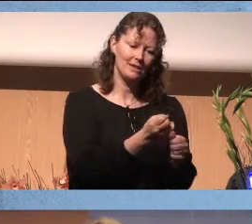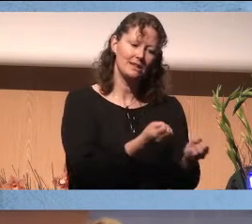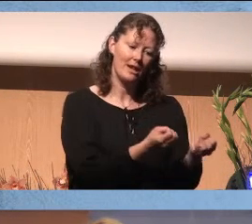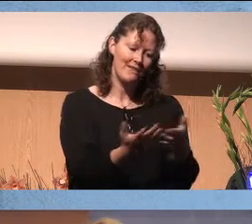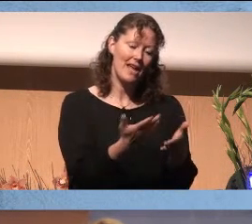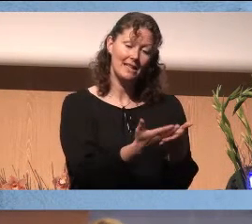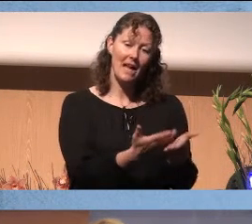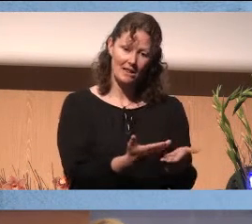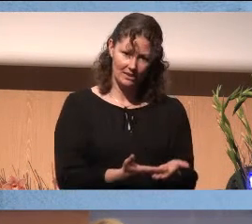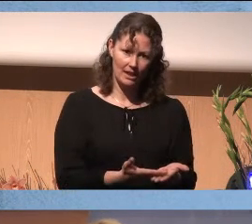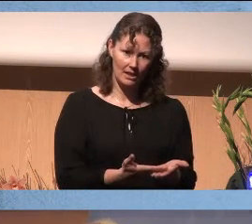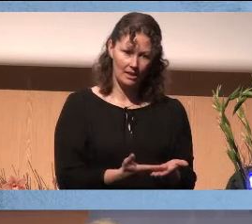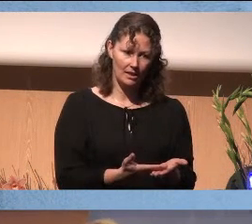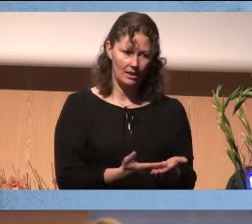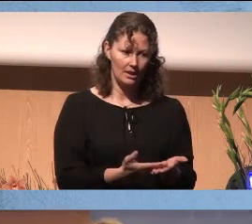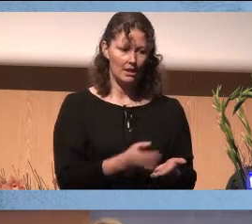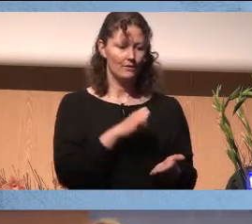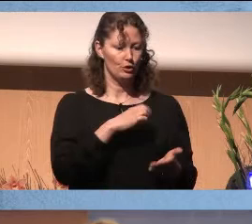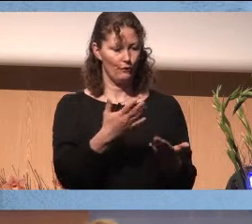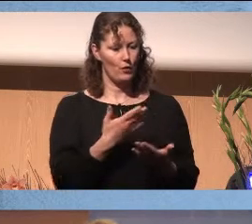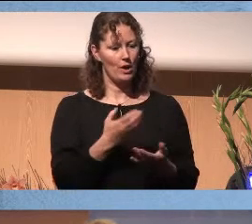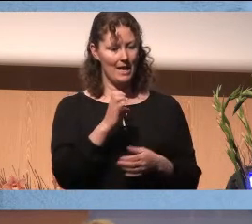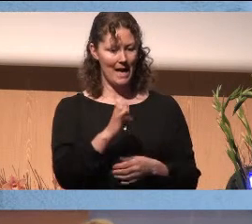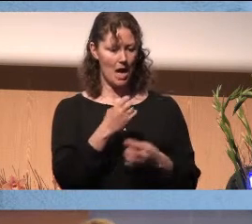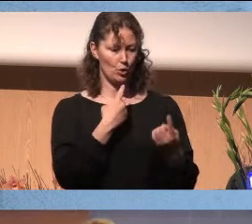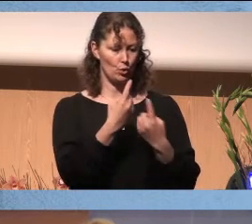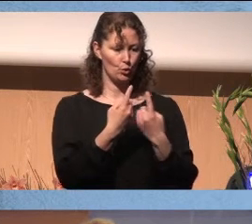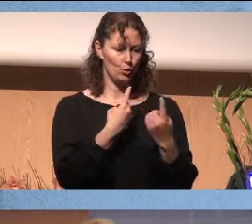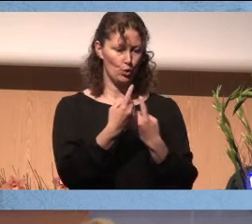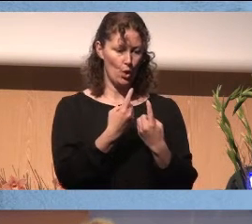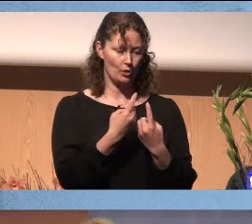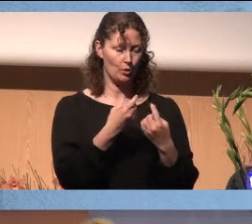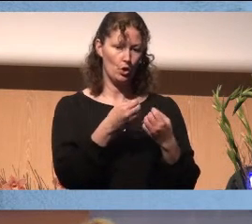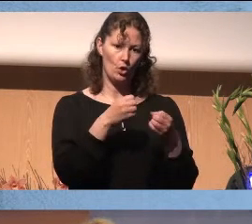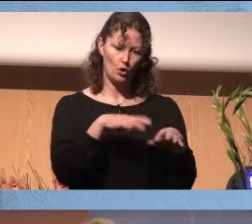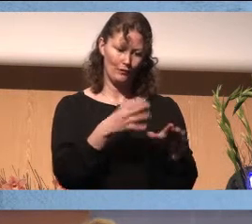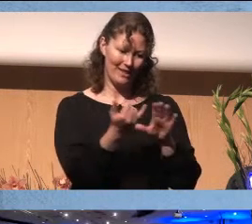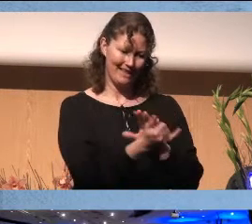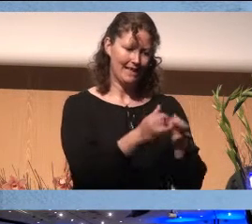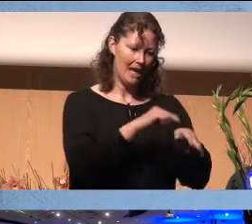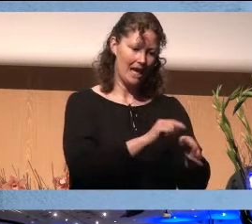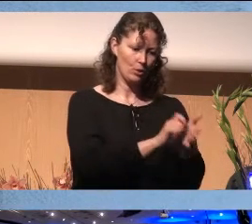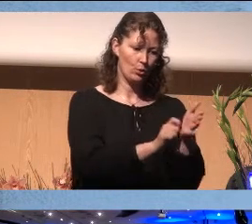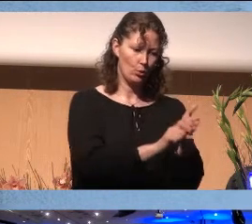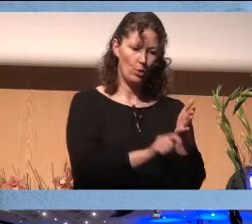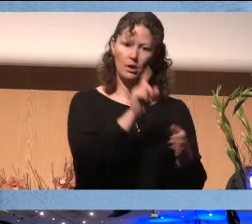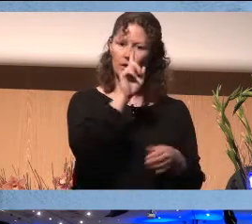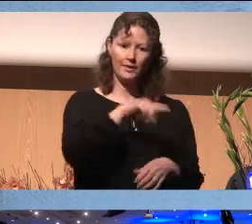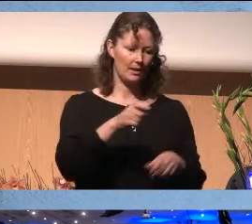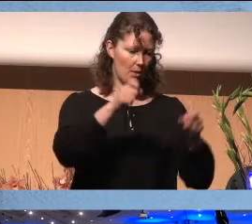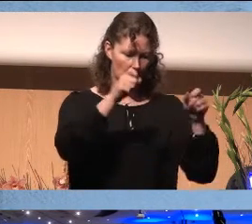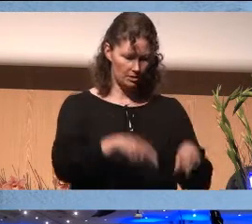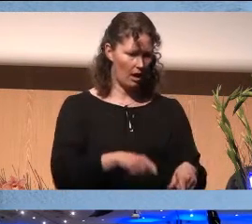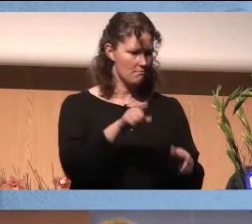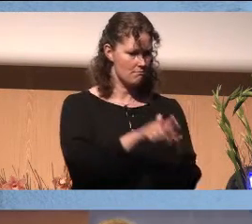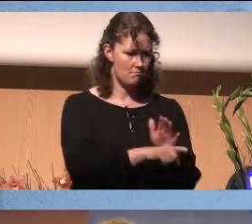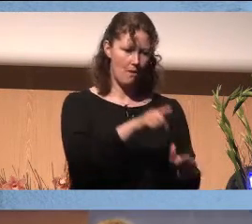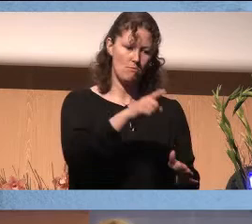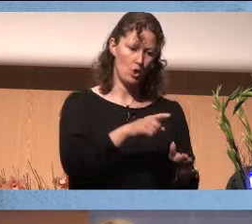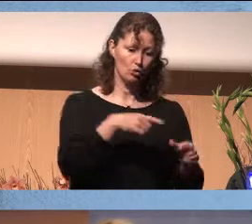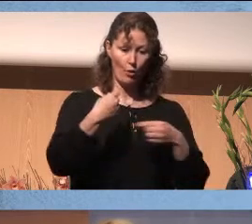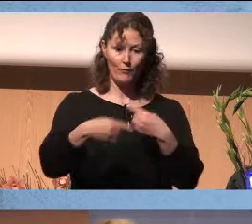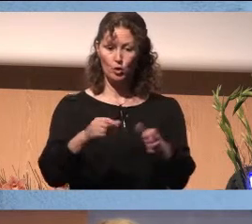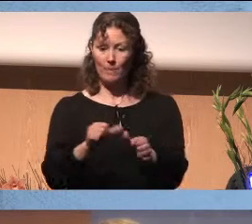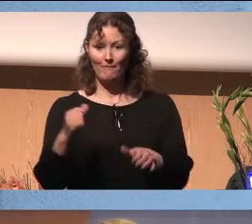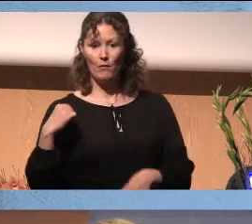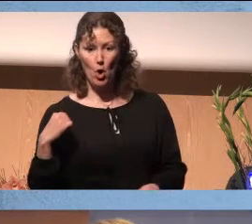på. Hvis man får en e-konsultasjonløsning inn på et legekontor, så kan man ikke bare innføre det og samtidig fortsette